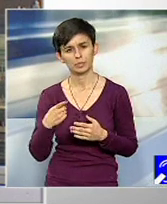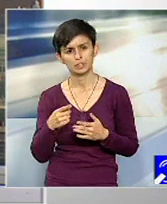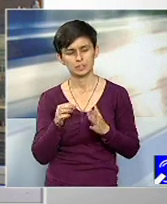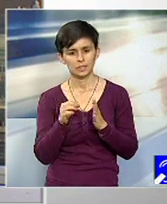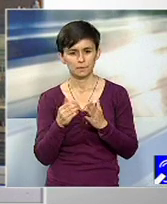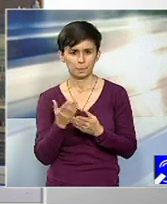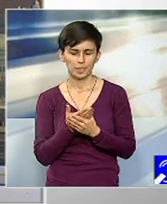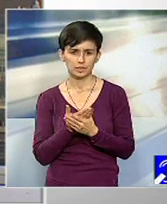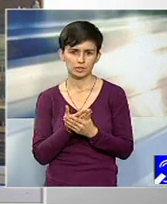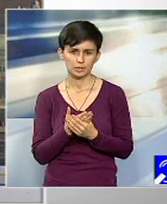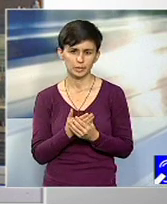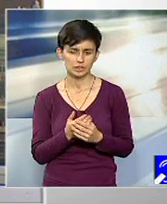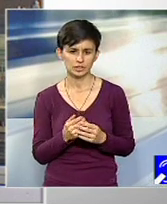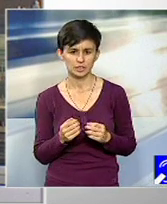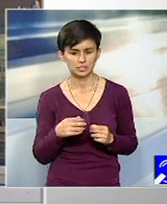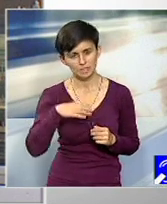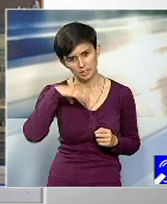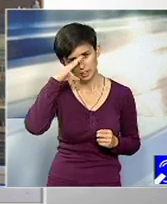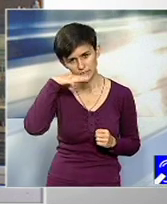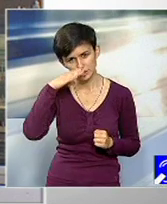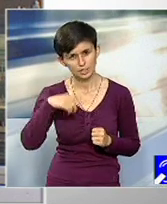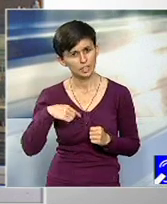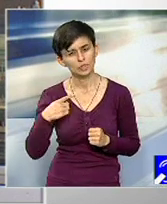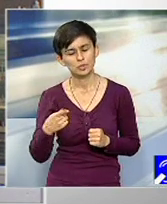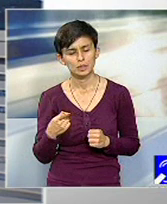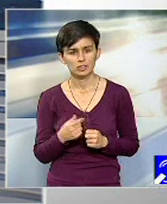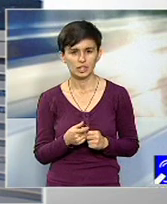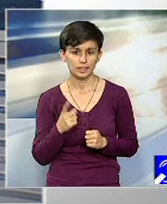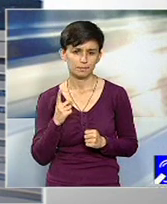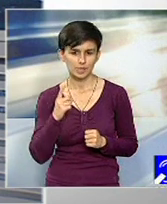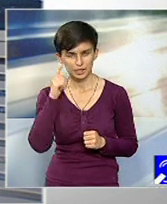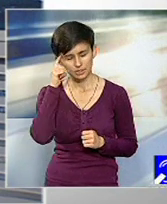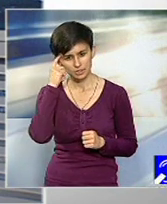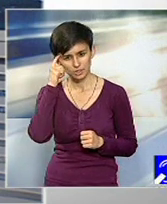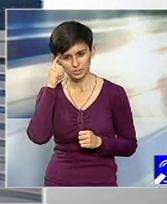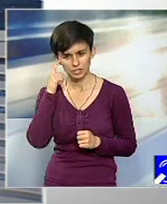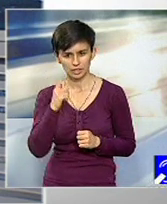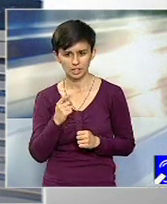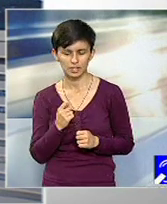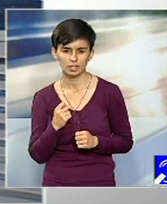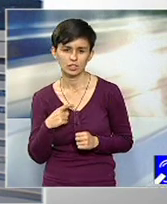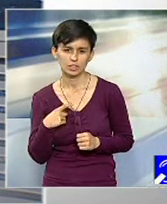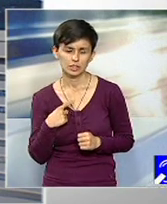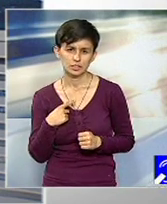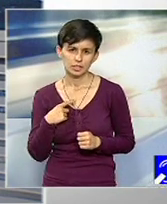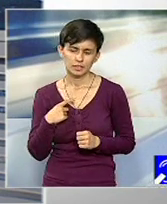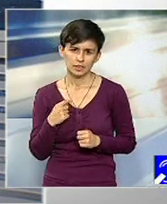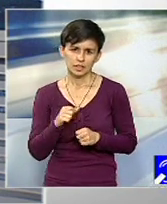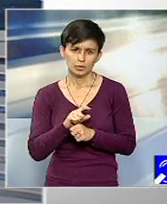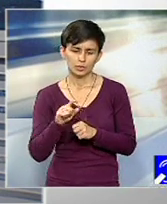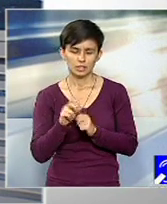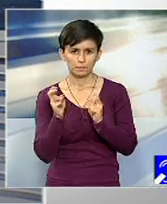să-l documentez mai detaliat în zilele care urmează, dar ceea ce se știe este că va fi vorba de un